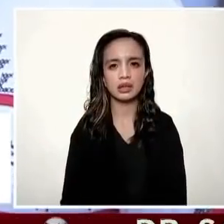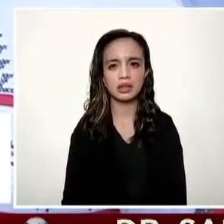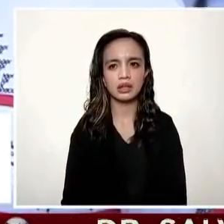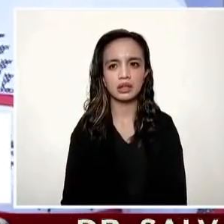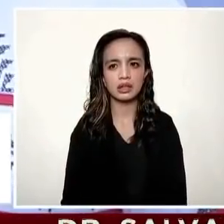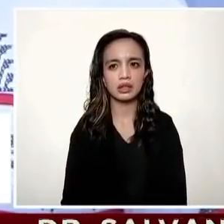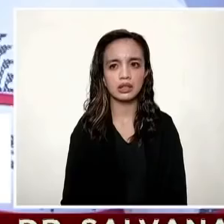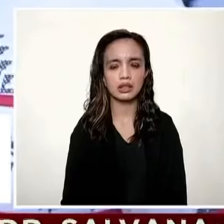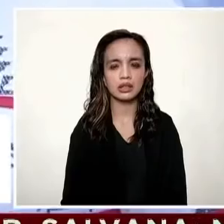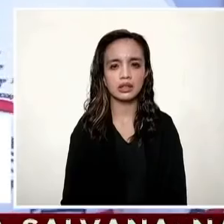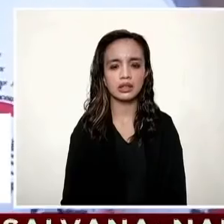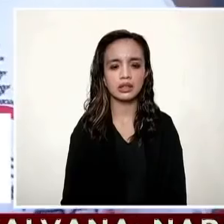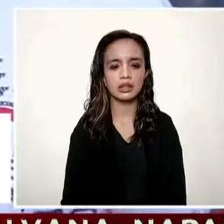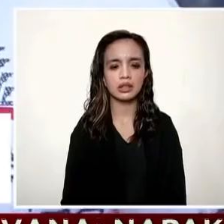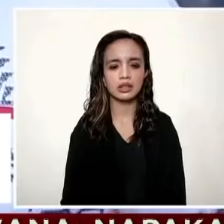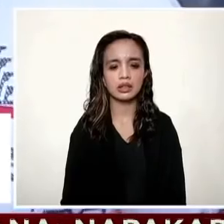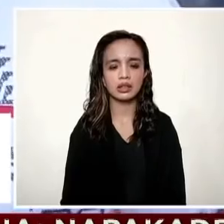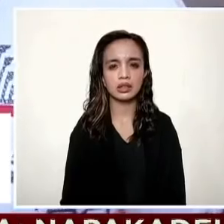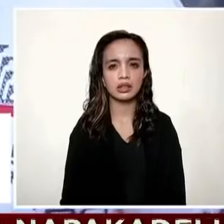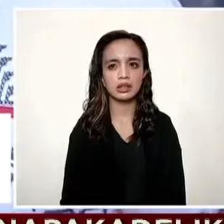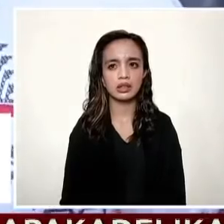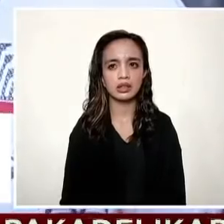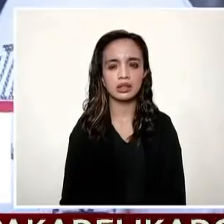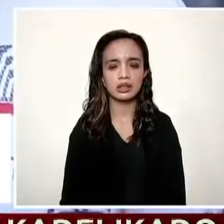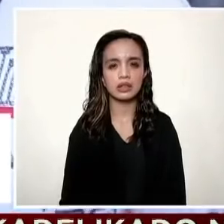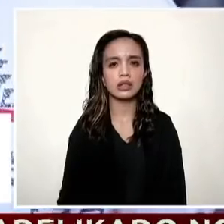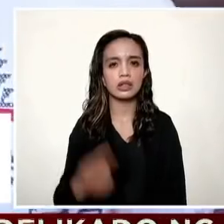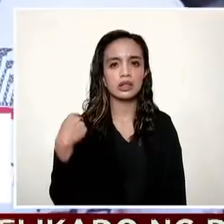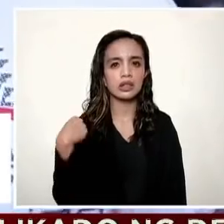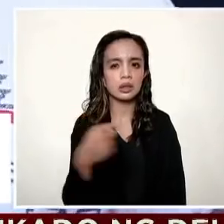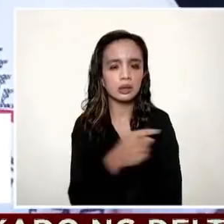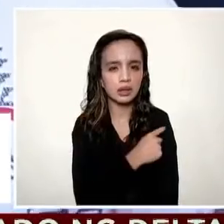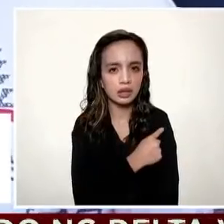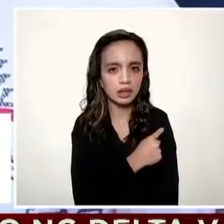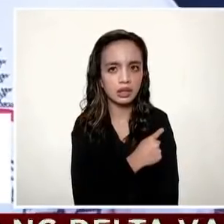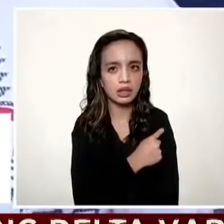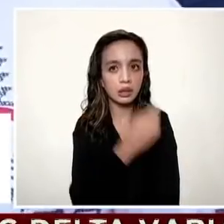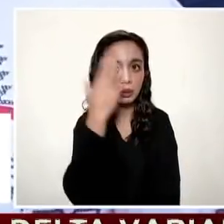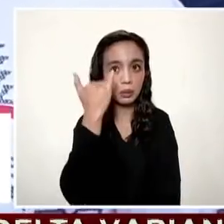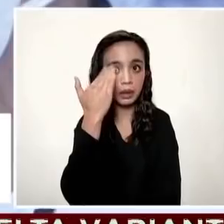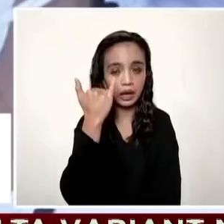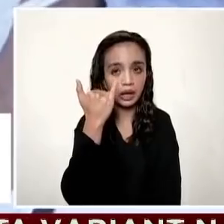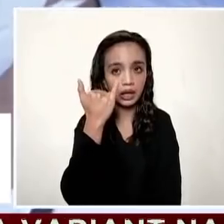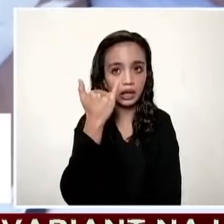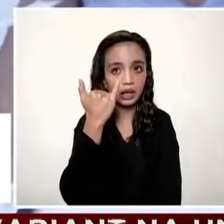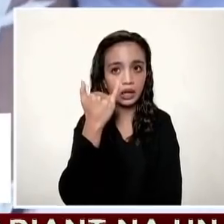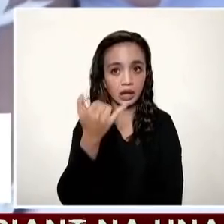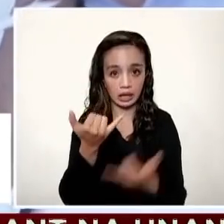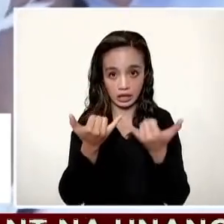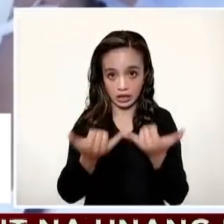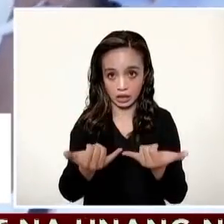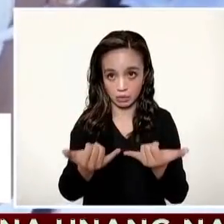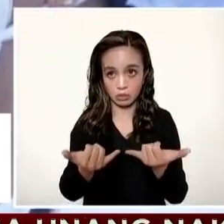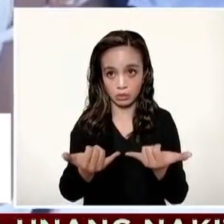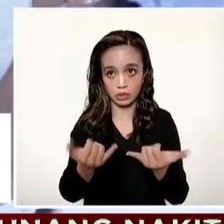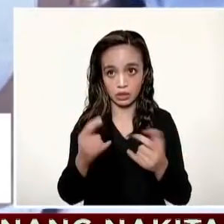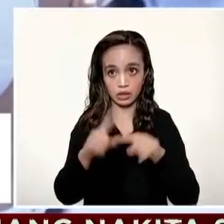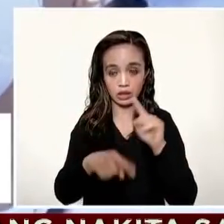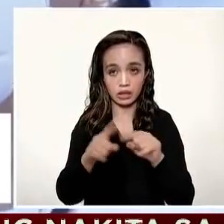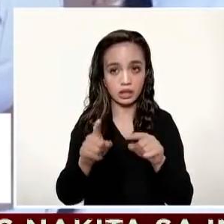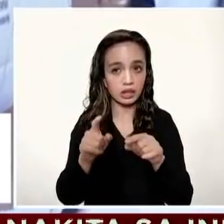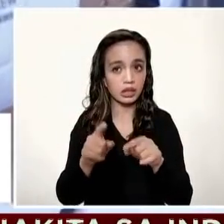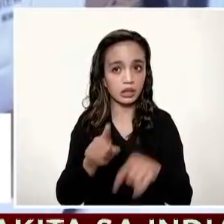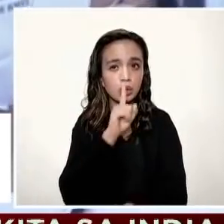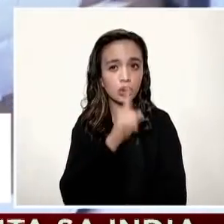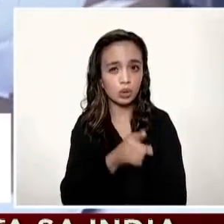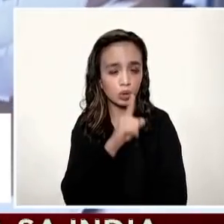today is yung pandemic, dahil may health threat sa tao. Sa amin actually, Adrian, napakahalaga